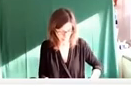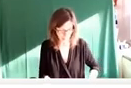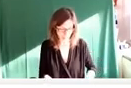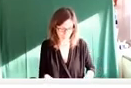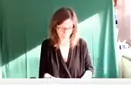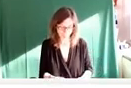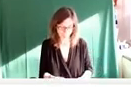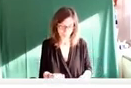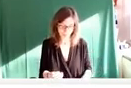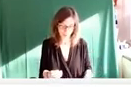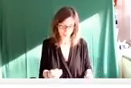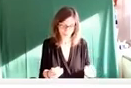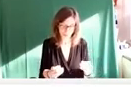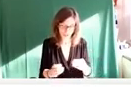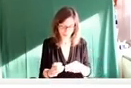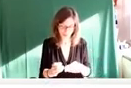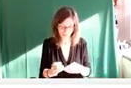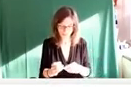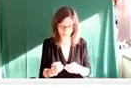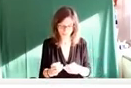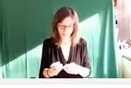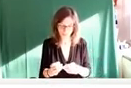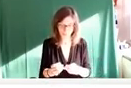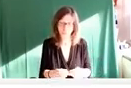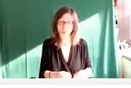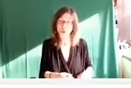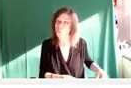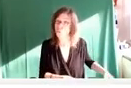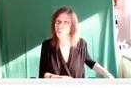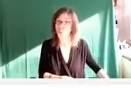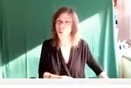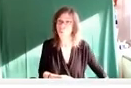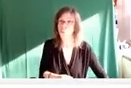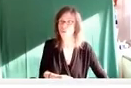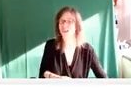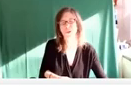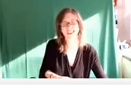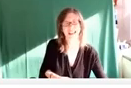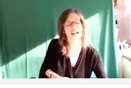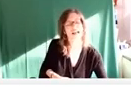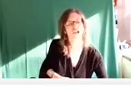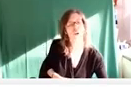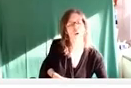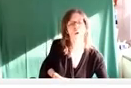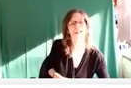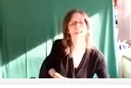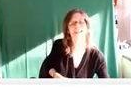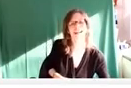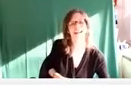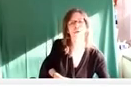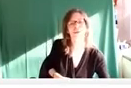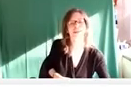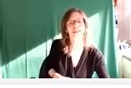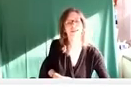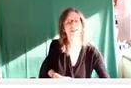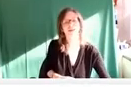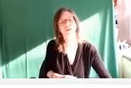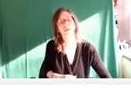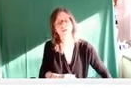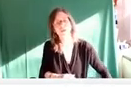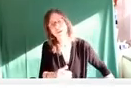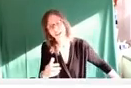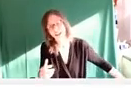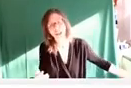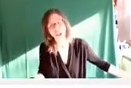fait, vous avez peut-être vu, moi j'ai vu en tout cas beaucoup. J'ai pas creusé la littérature